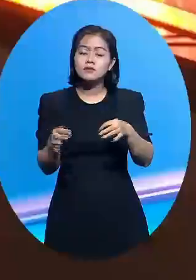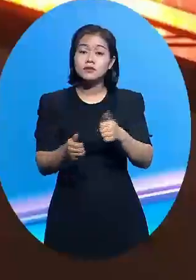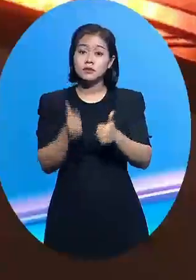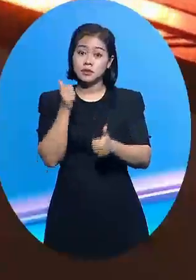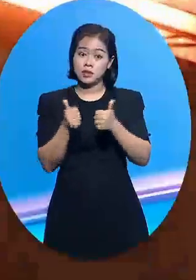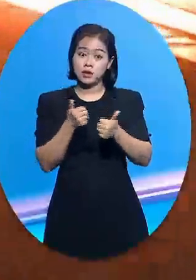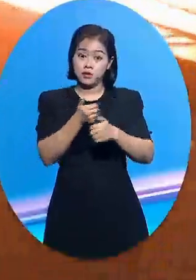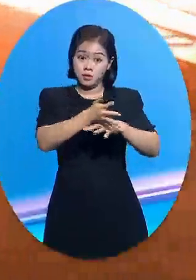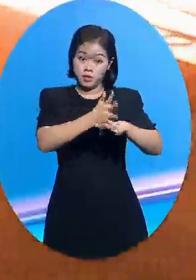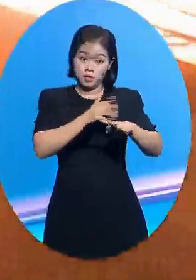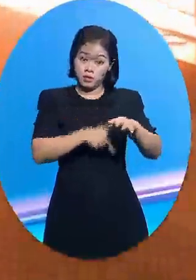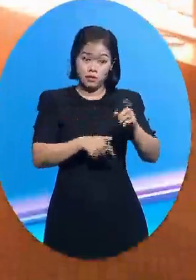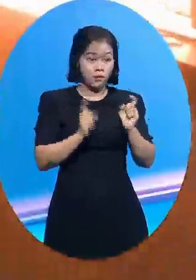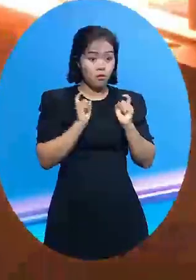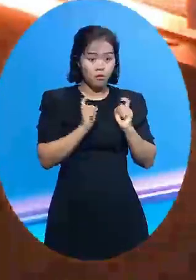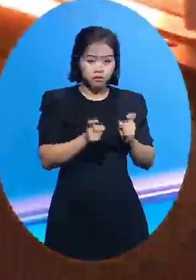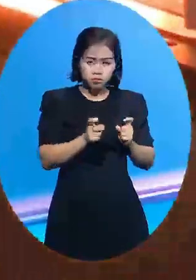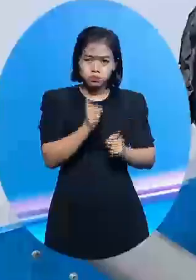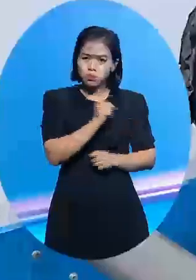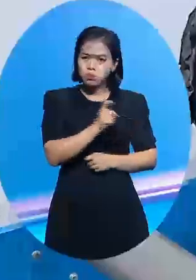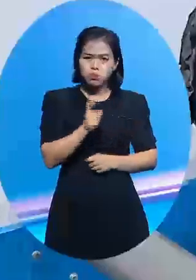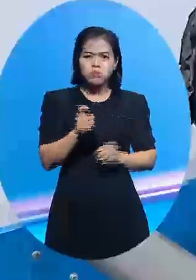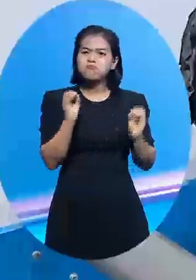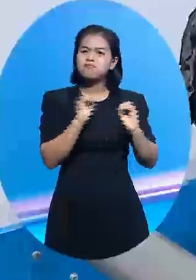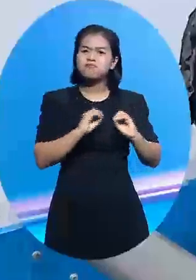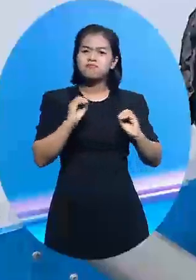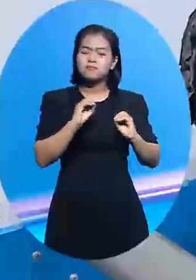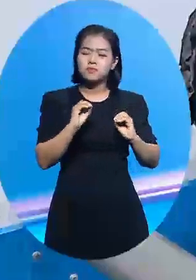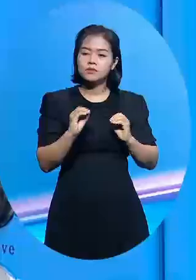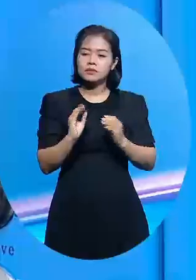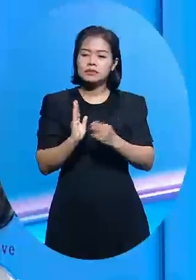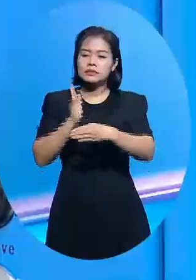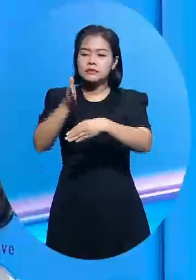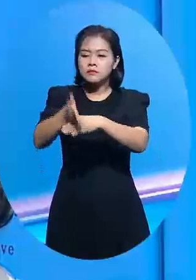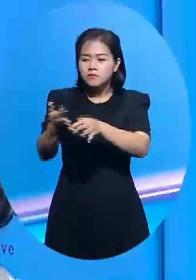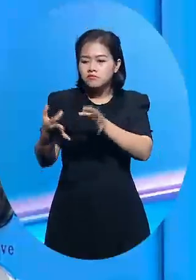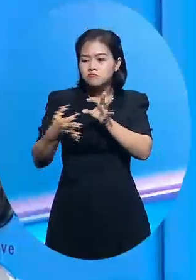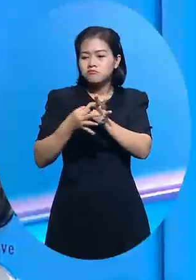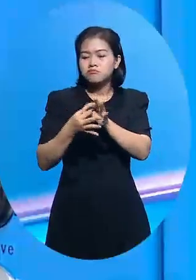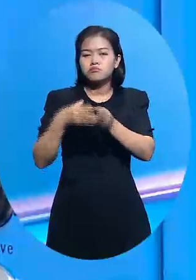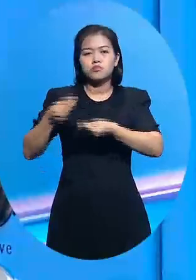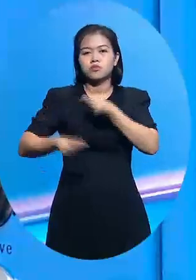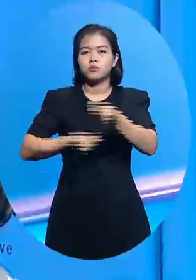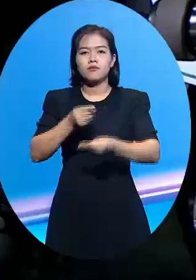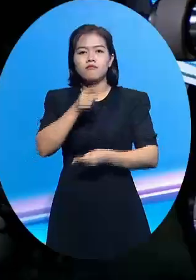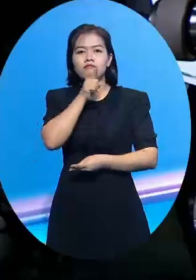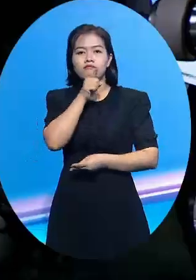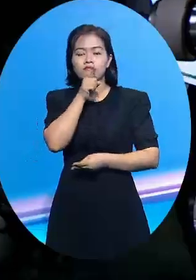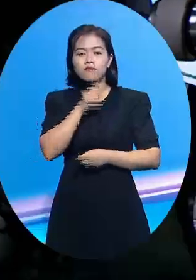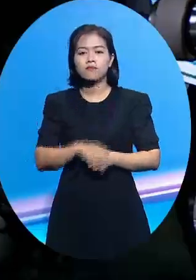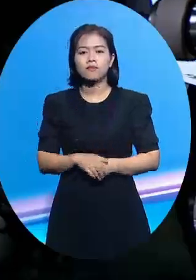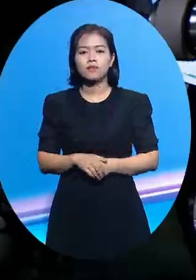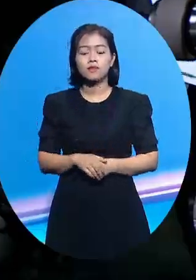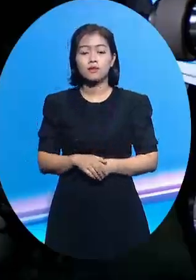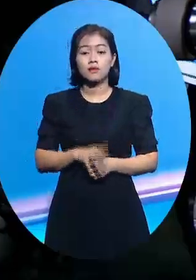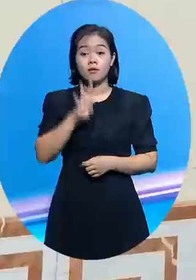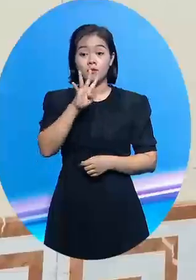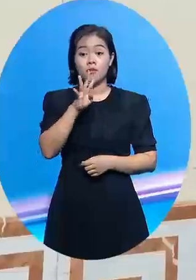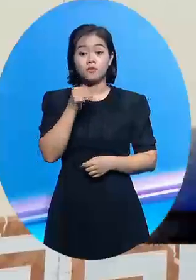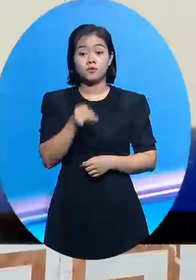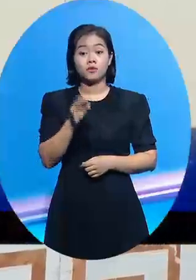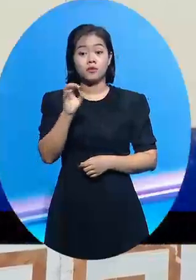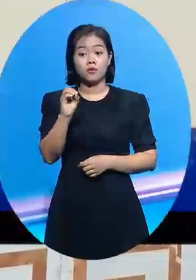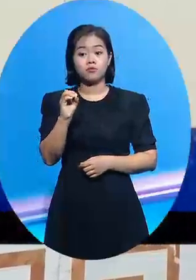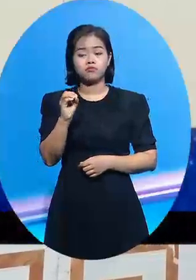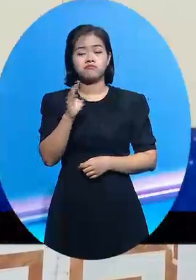được những cái chủ đầu tư đó. Cho nên bắt buộc mình phải tự thay đổi bên trong và tiếp cận. Cái tính thời đại 4.0 nó có nhiều cái sự cập nhật. Đối